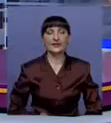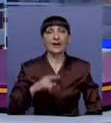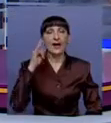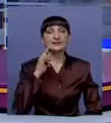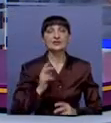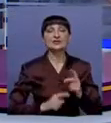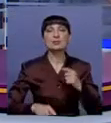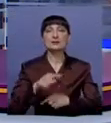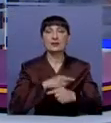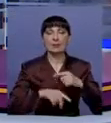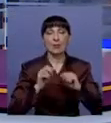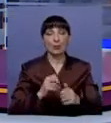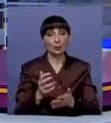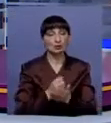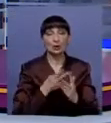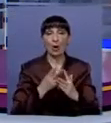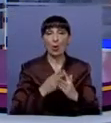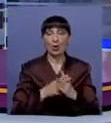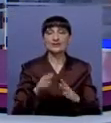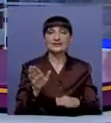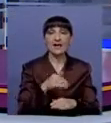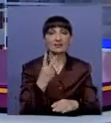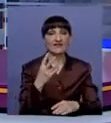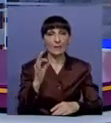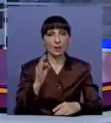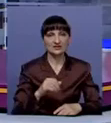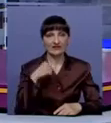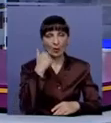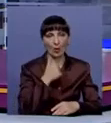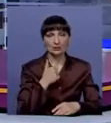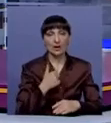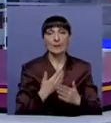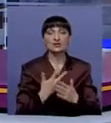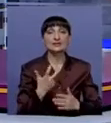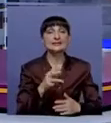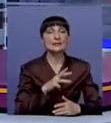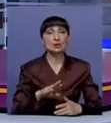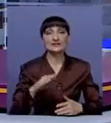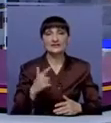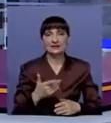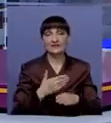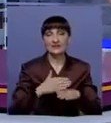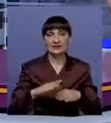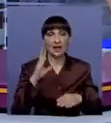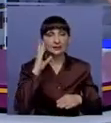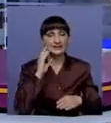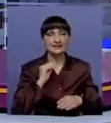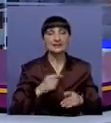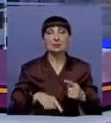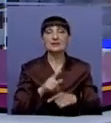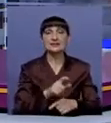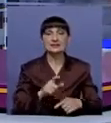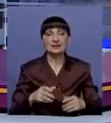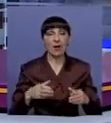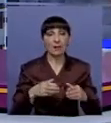Отечественные предприниматели могут получить льготные займы по 2% годовых. Почти 300 миллионов тенге выделила алматинским